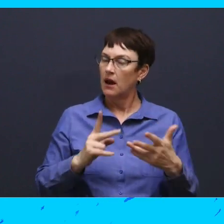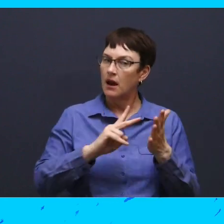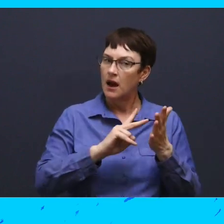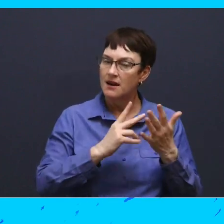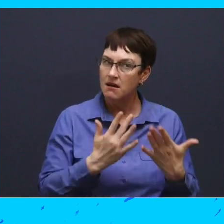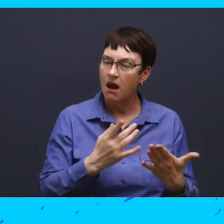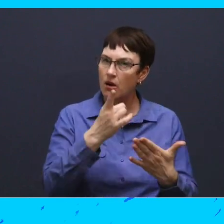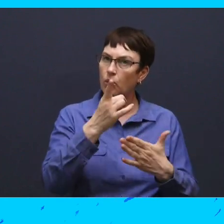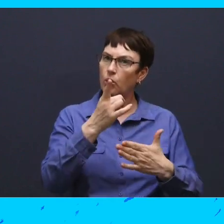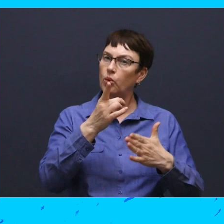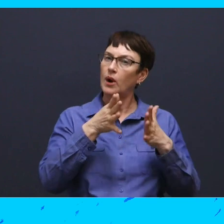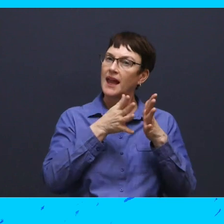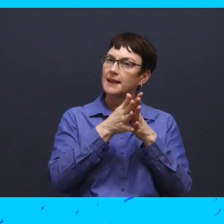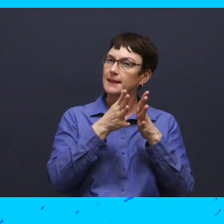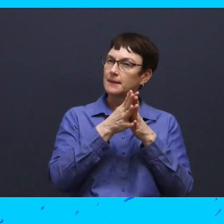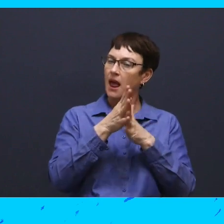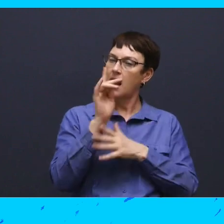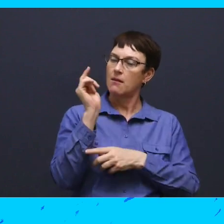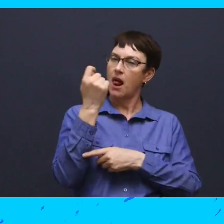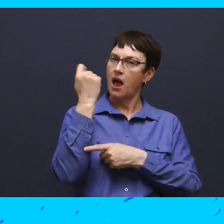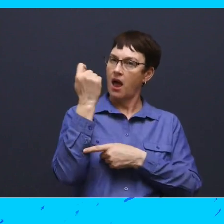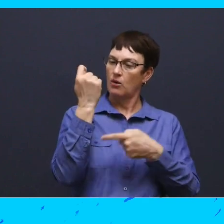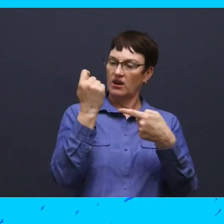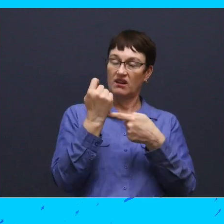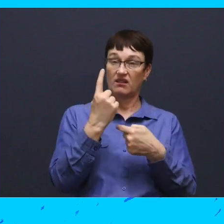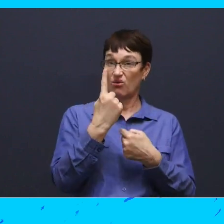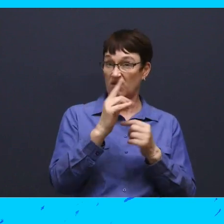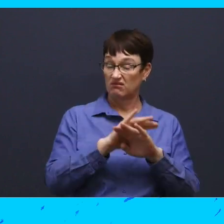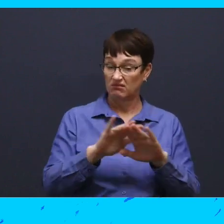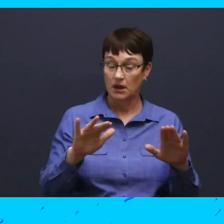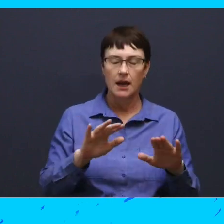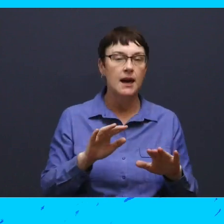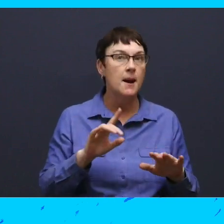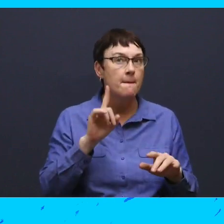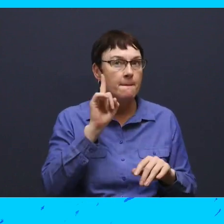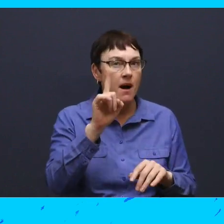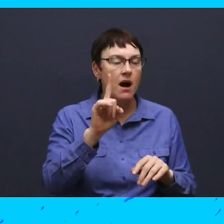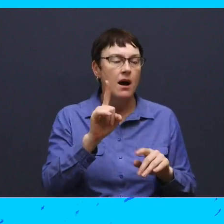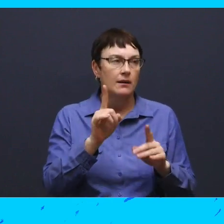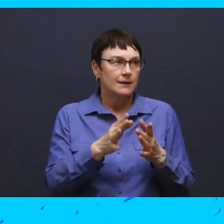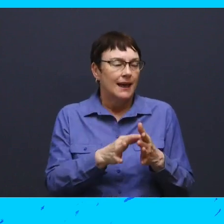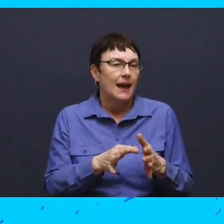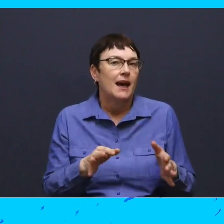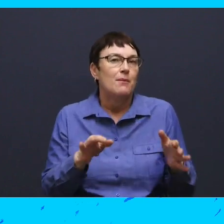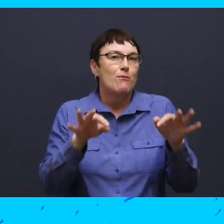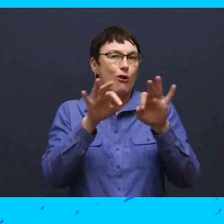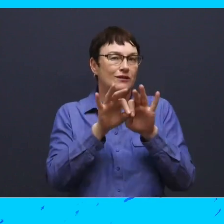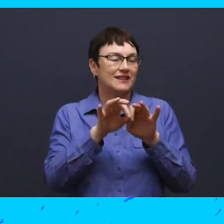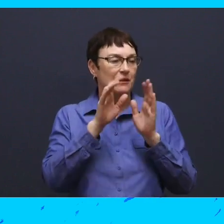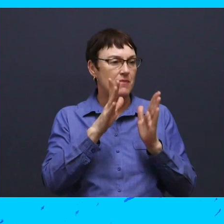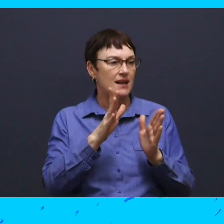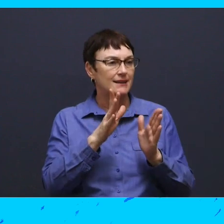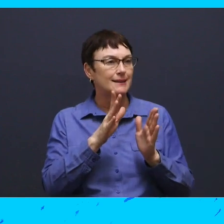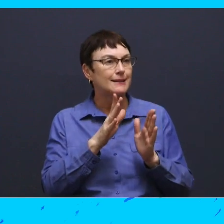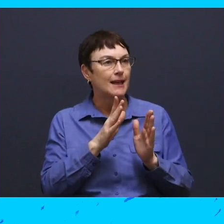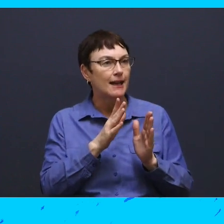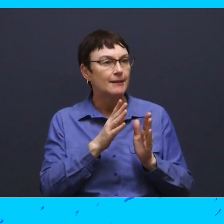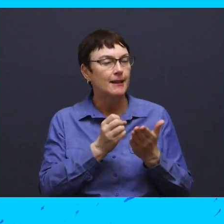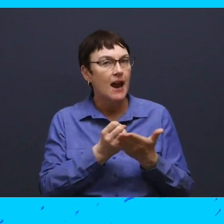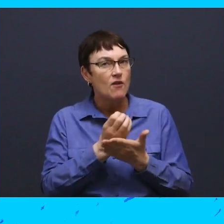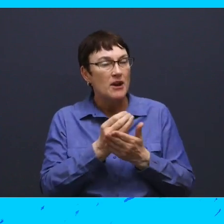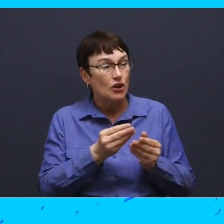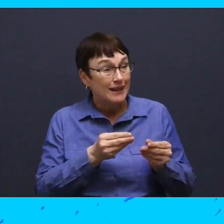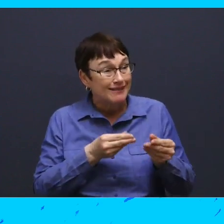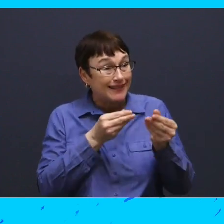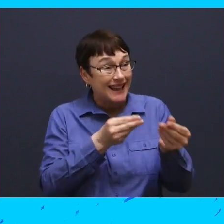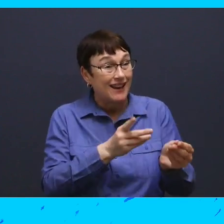l'information ne soutient non seulement les jeunes dans un pays, au Malawi, mais dans d'autres, les trois